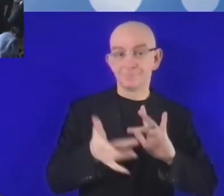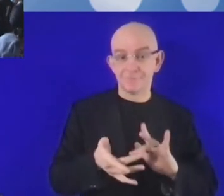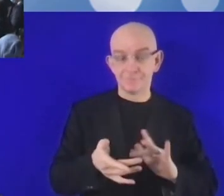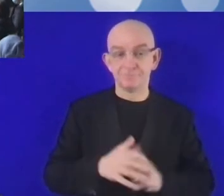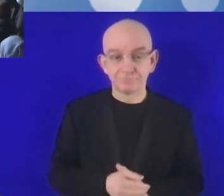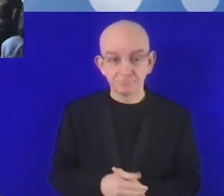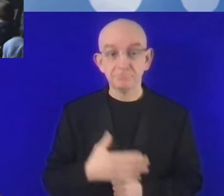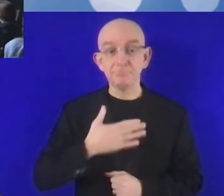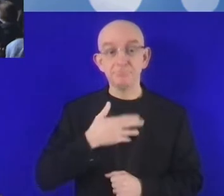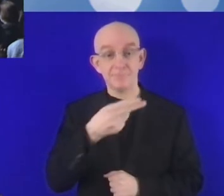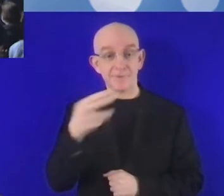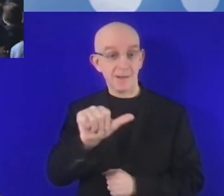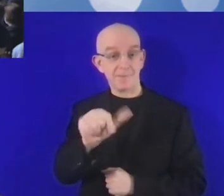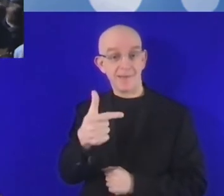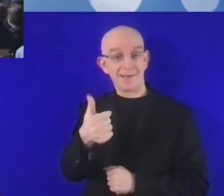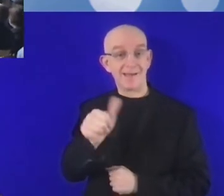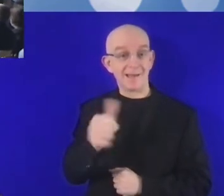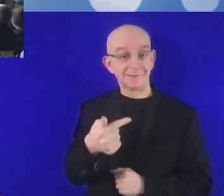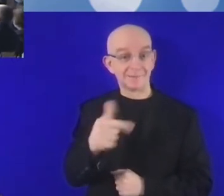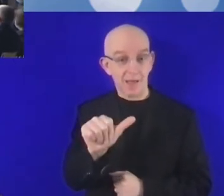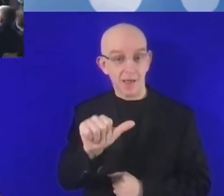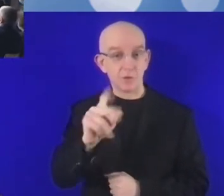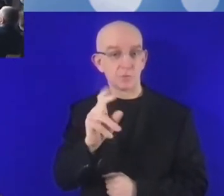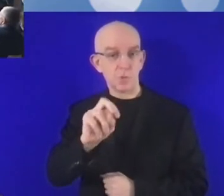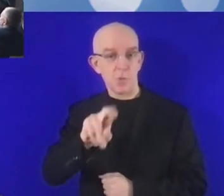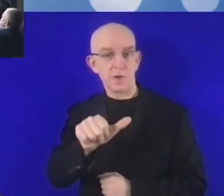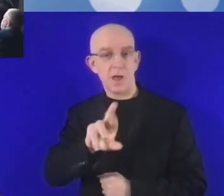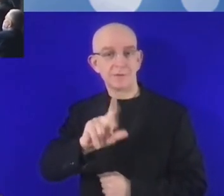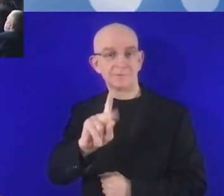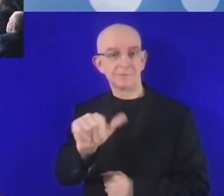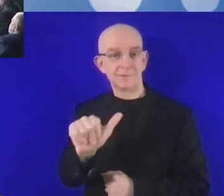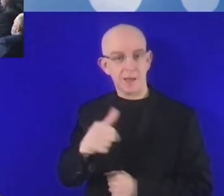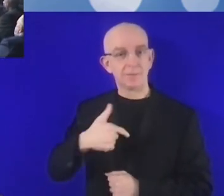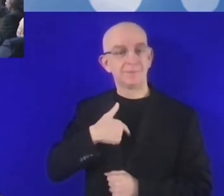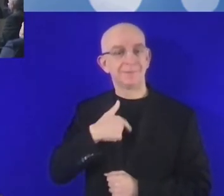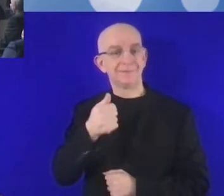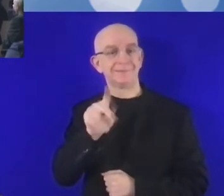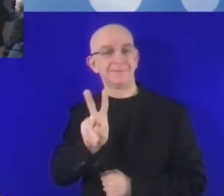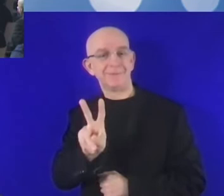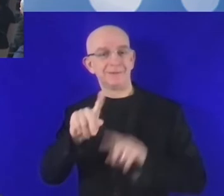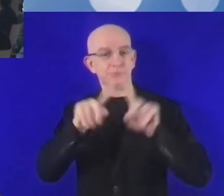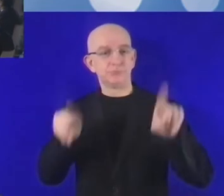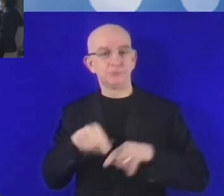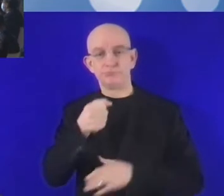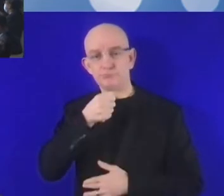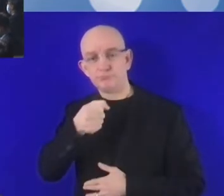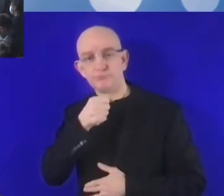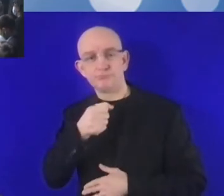suis journaliste, je travaille à la télévision et c'est un honneur pour moi de vous souhaiter la bienvenue, de vous accueillir ici.